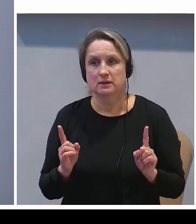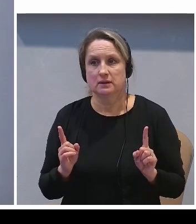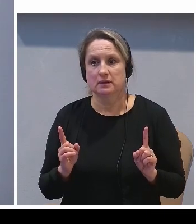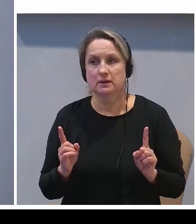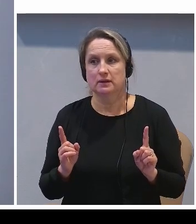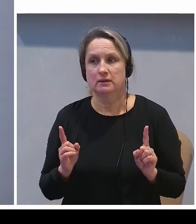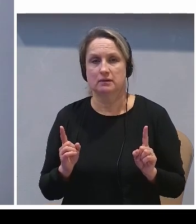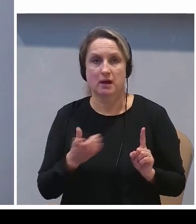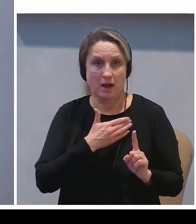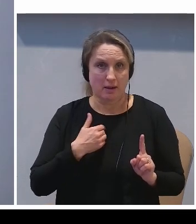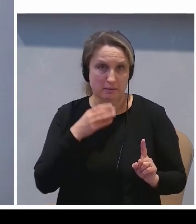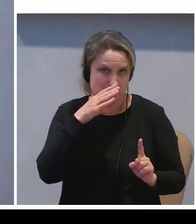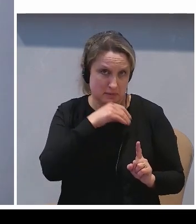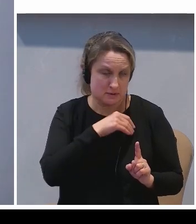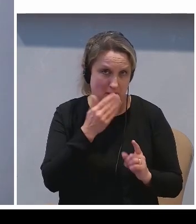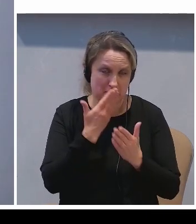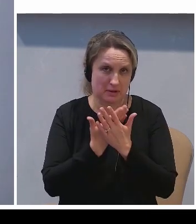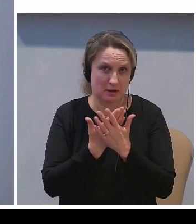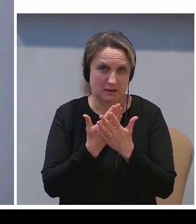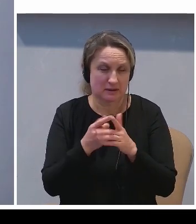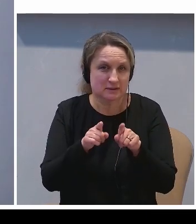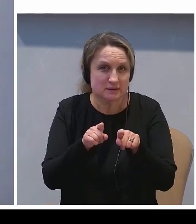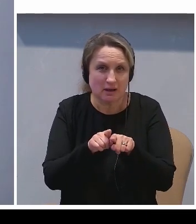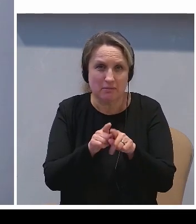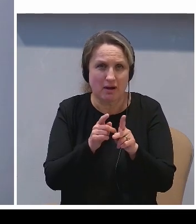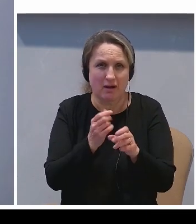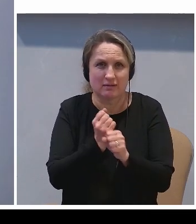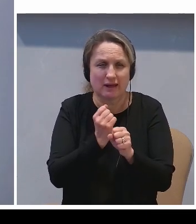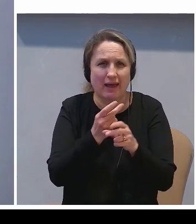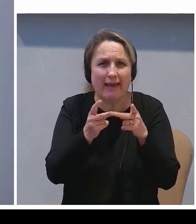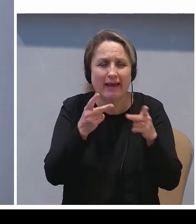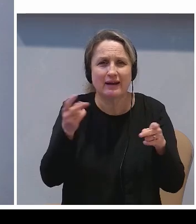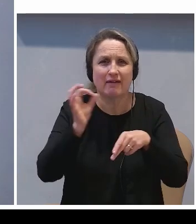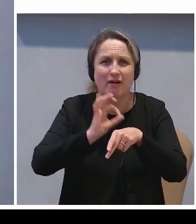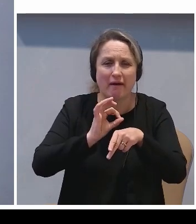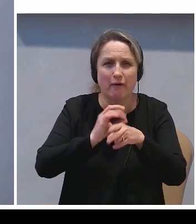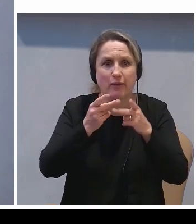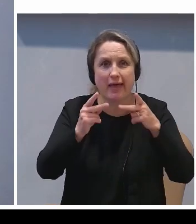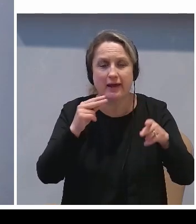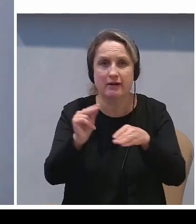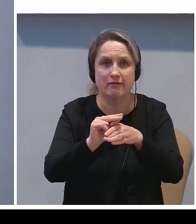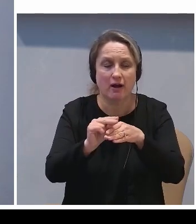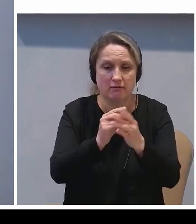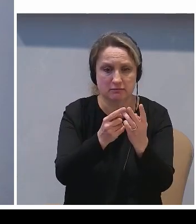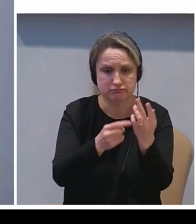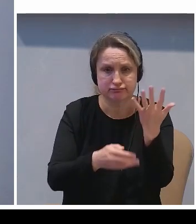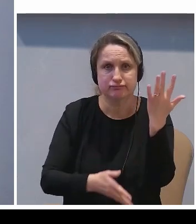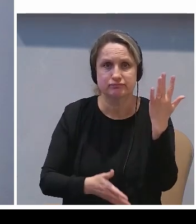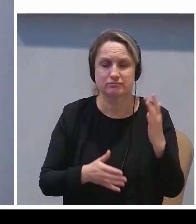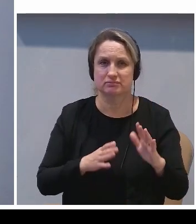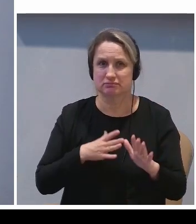et kas me saaksime samamoodi teha hulga erinevate haigustega. Ma loodan küll ja ma loodan,